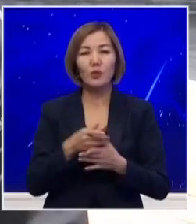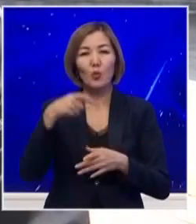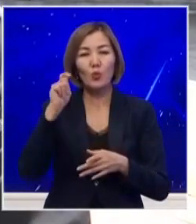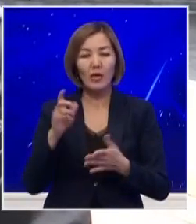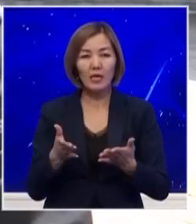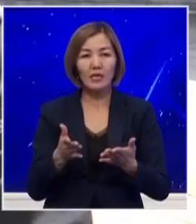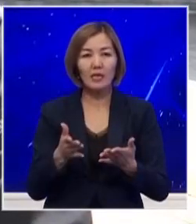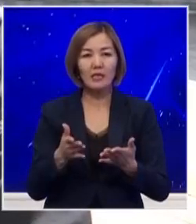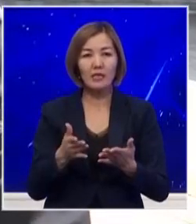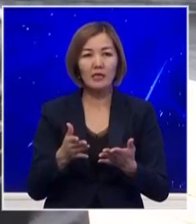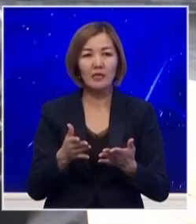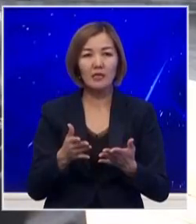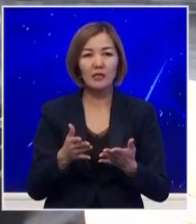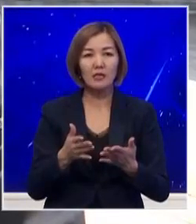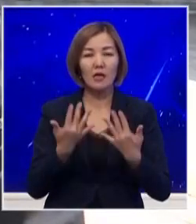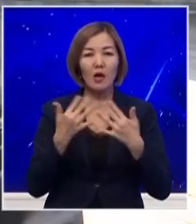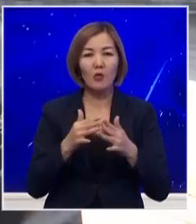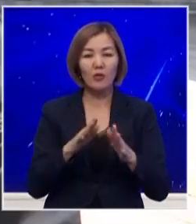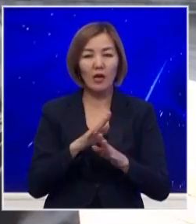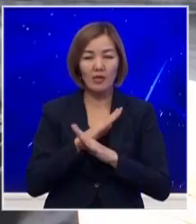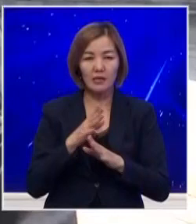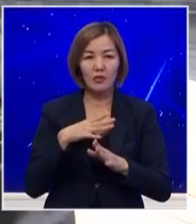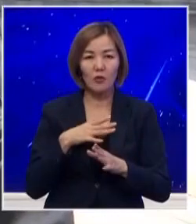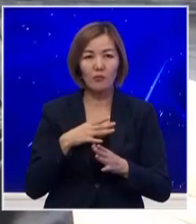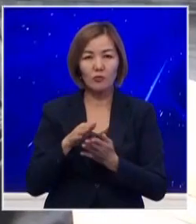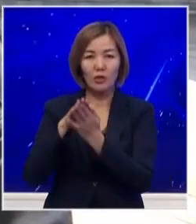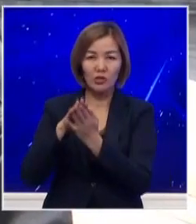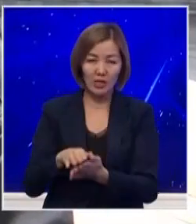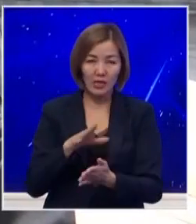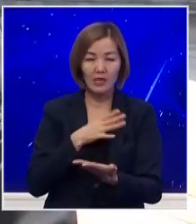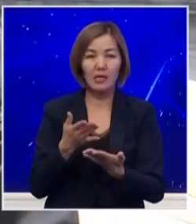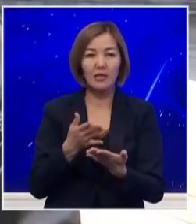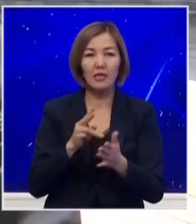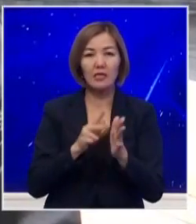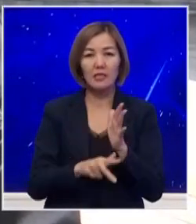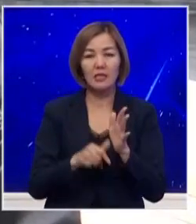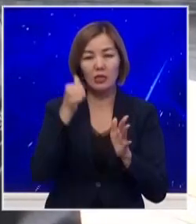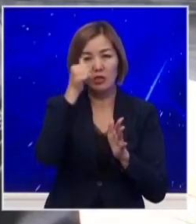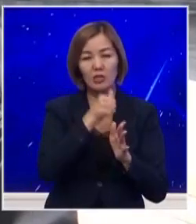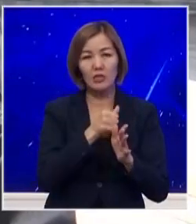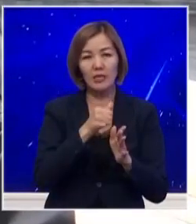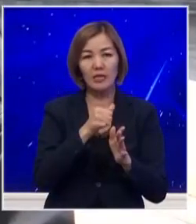Украинада Черняхов селосында қаза тауып, со жақта жерленген 80